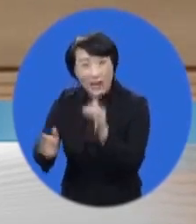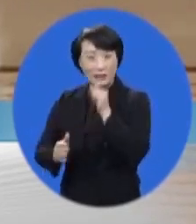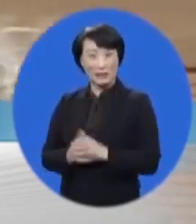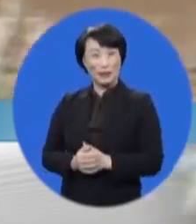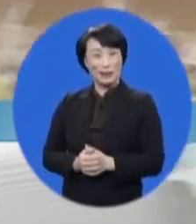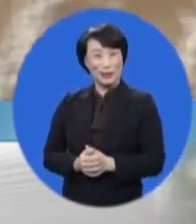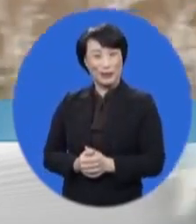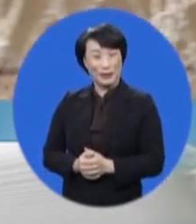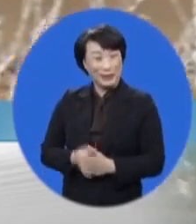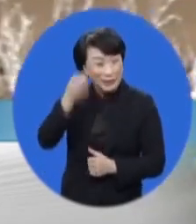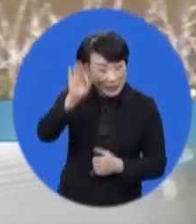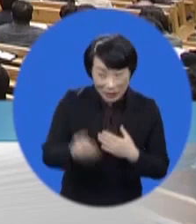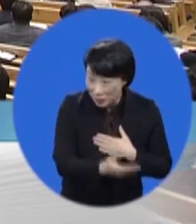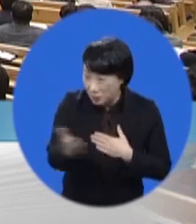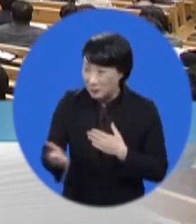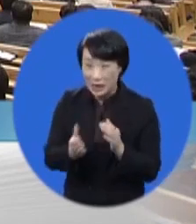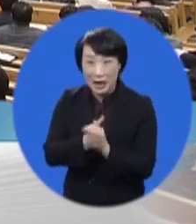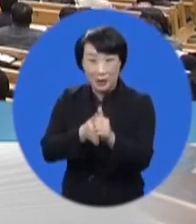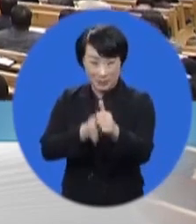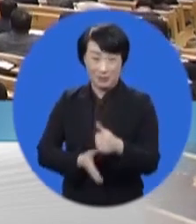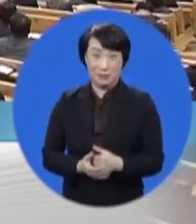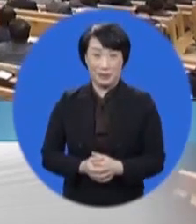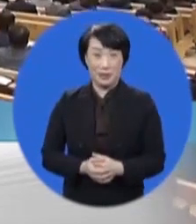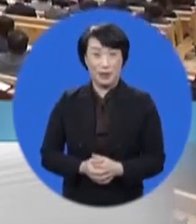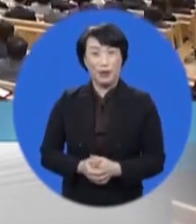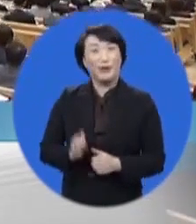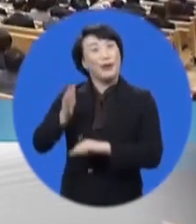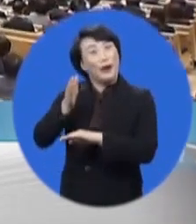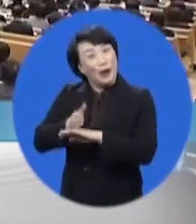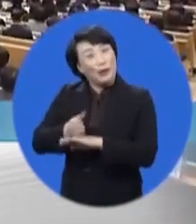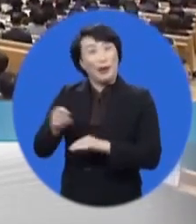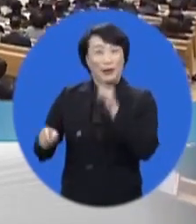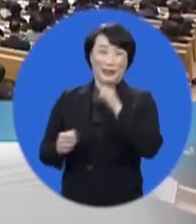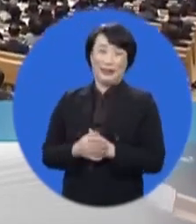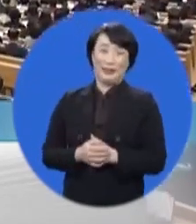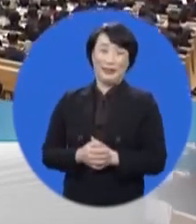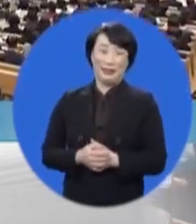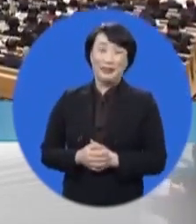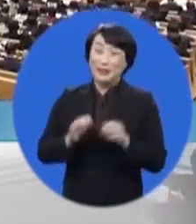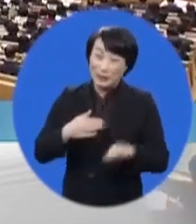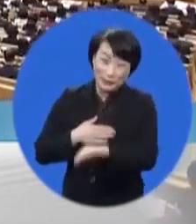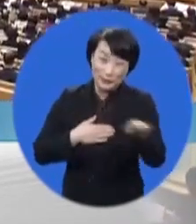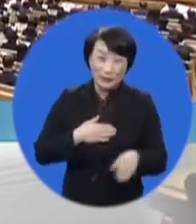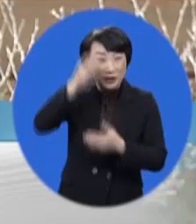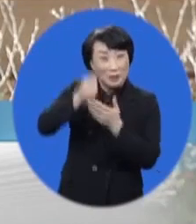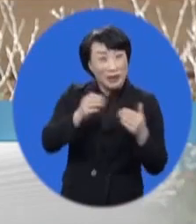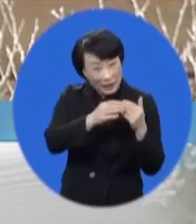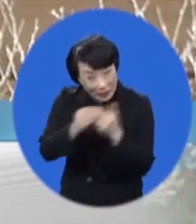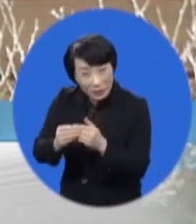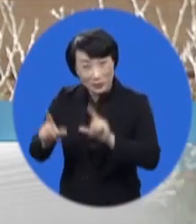것이죠. 인정하시면 아멘합시다. 얼마나 감사하냐 그 말이에요. 그래서 우리는 성령의 인도